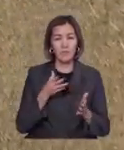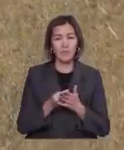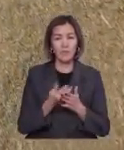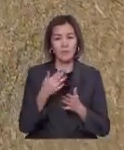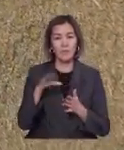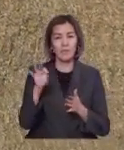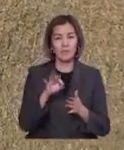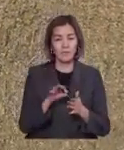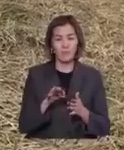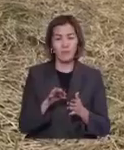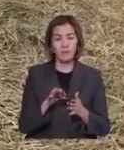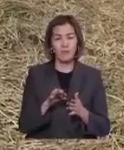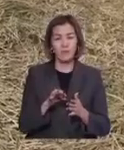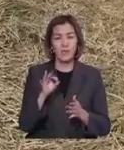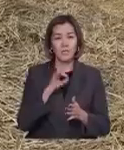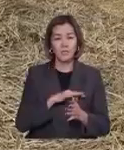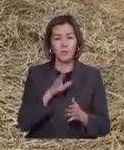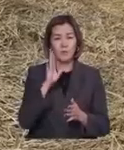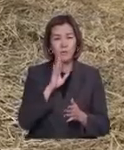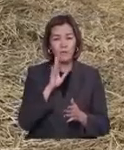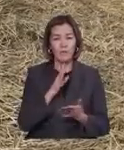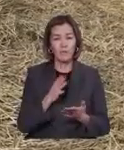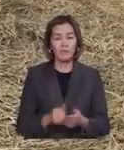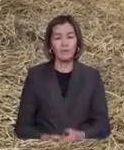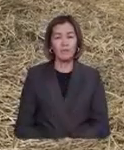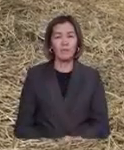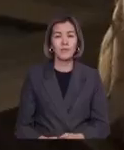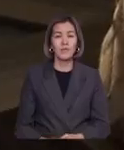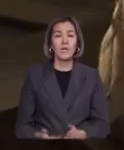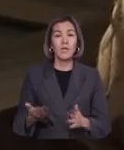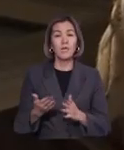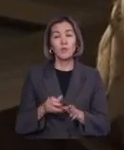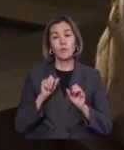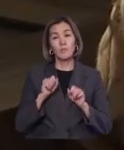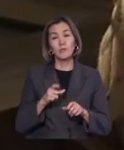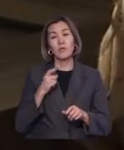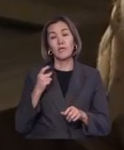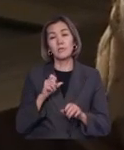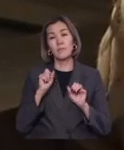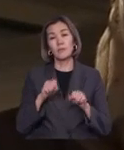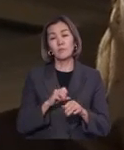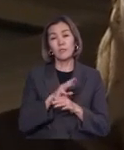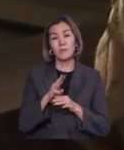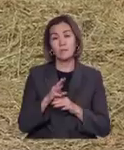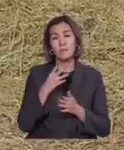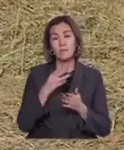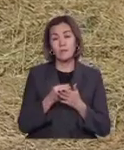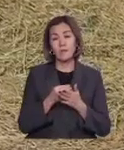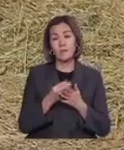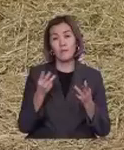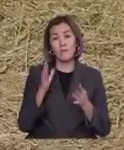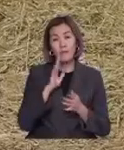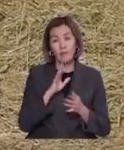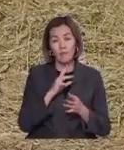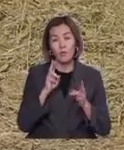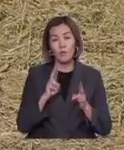только 50% использованной на полив живительной влаги. Эти льготы позволили крестьянам не только обеспечить свои поля необходимой водой,